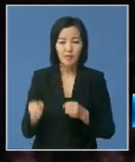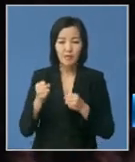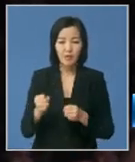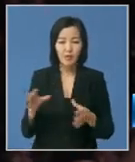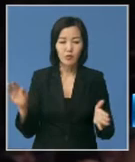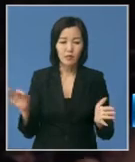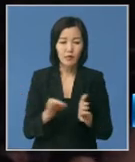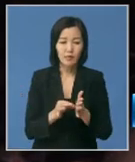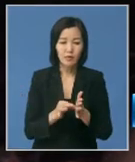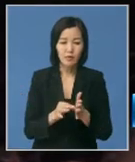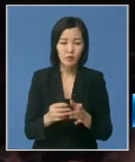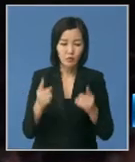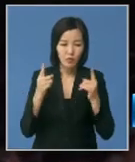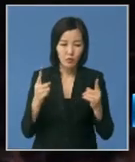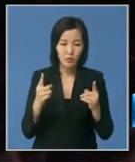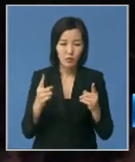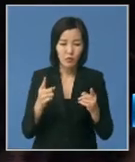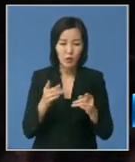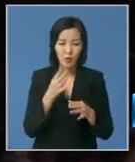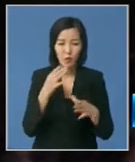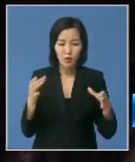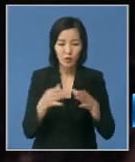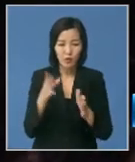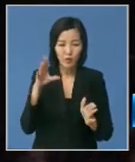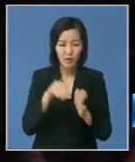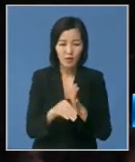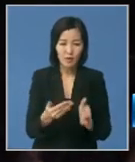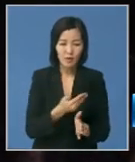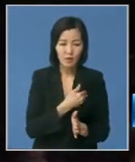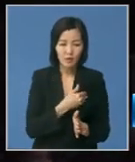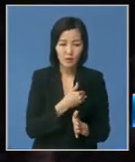ол ұлттық құрамаға іліну. Сол